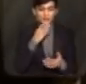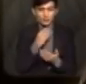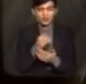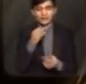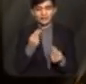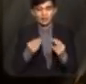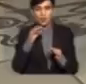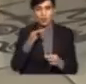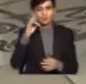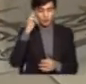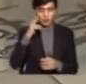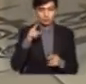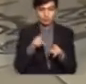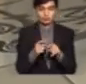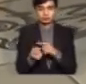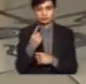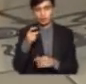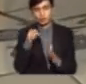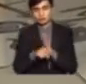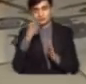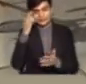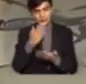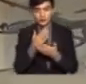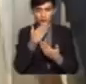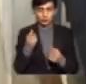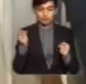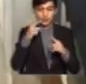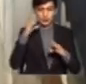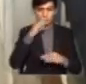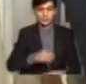игры помогает психологом выявить склонных к суициду